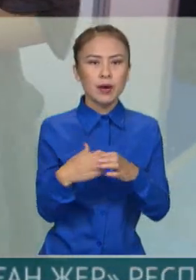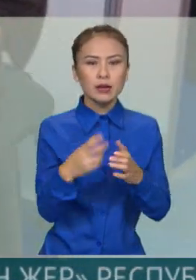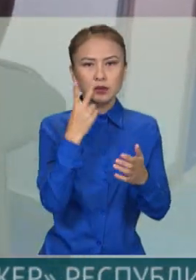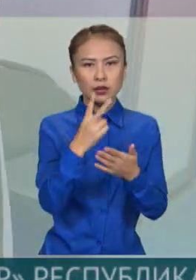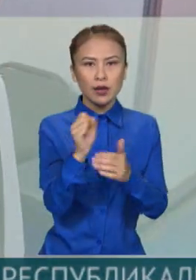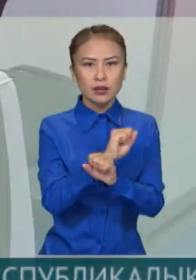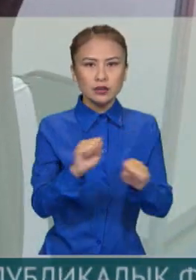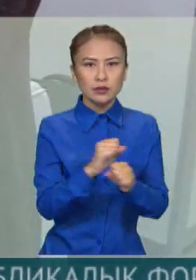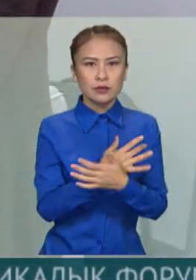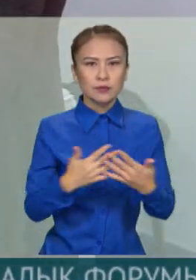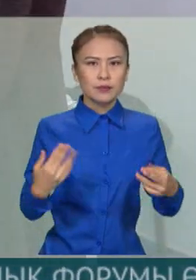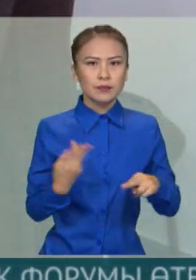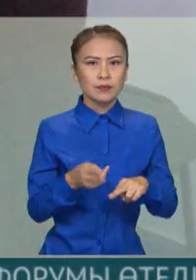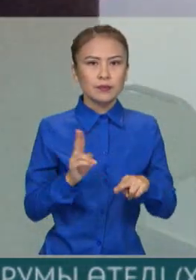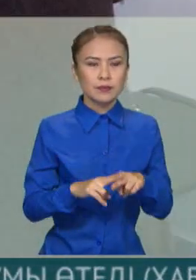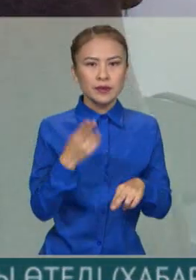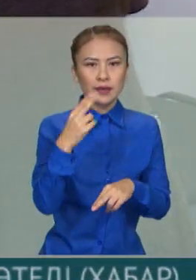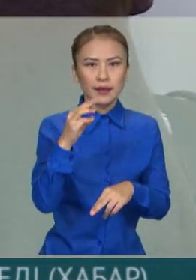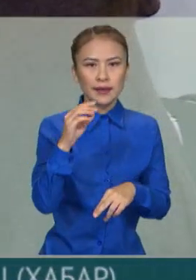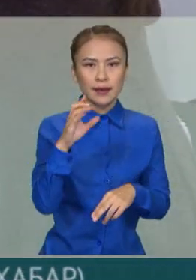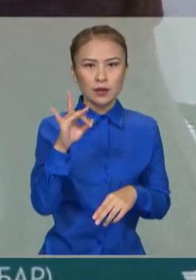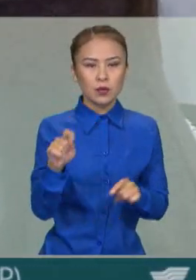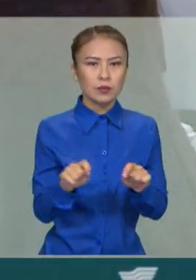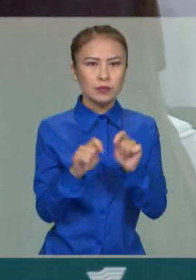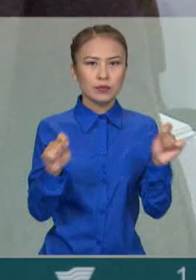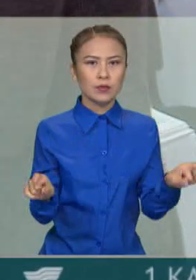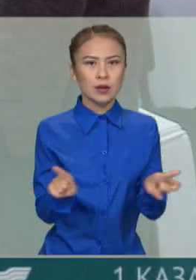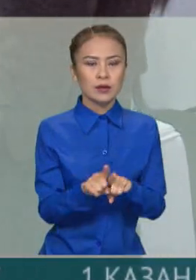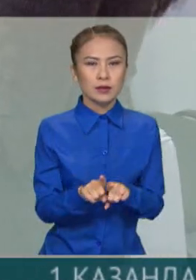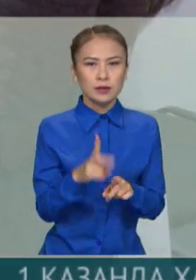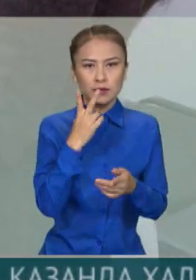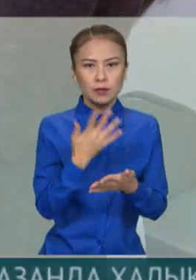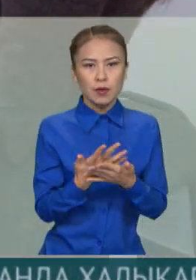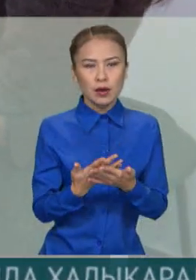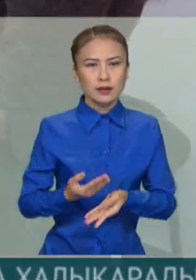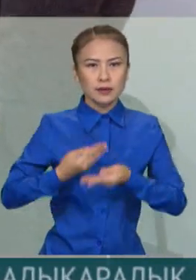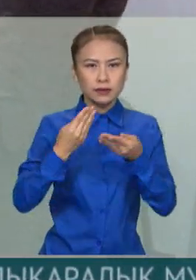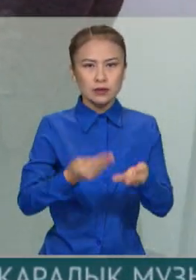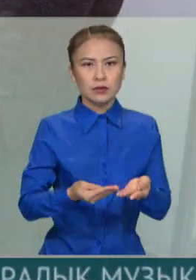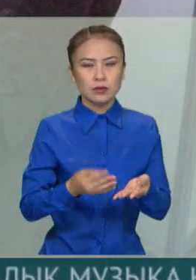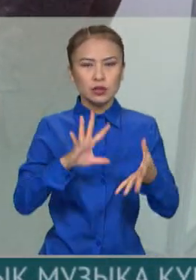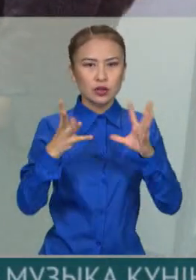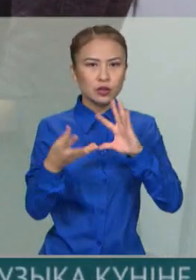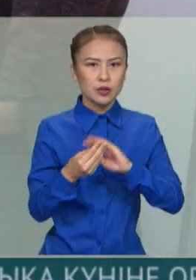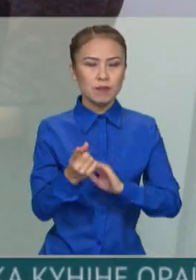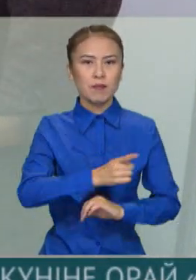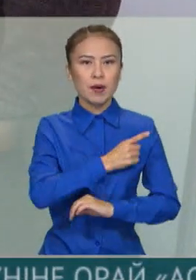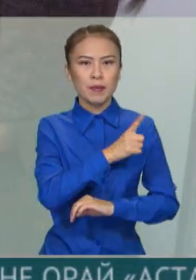жарылғыш заттардың детекторы құрылғысын әкеліпті бұл жерге. Бұл арқылы жалпы